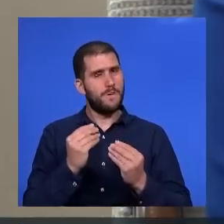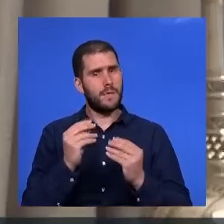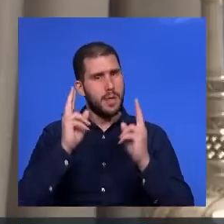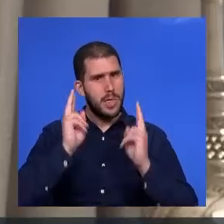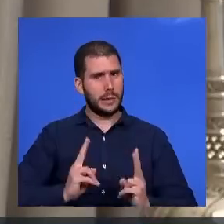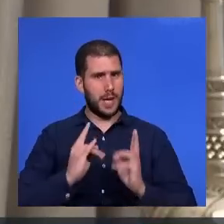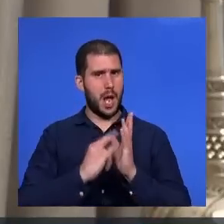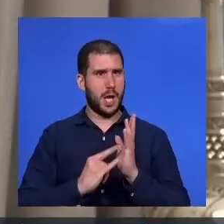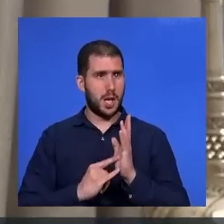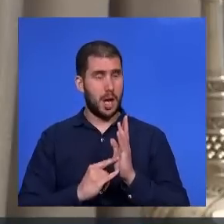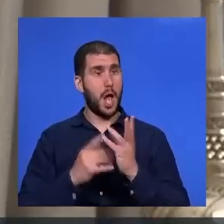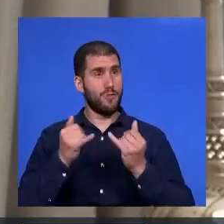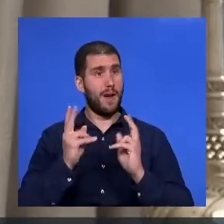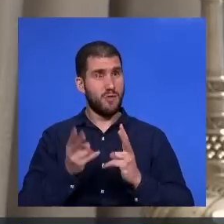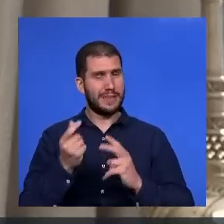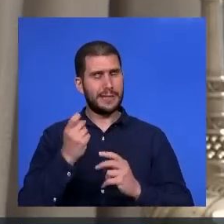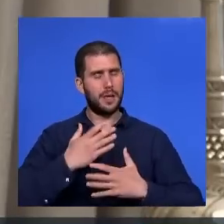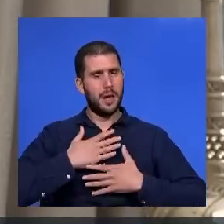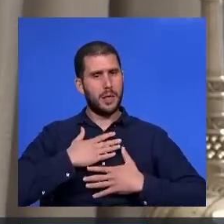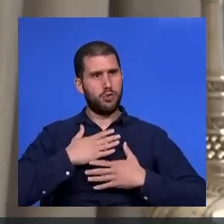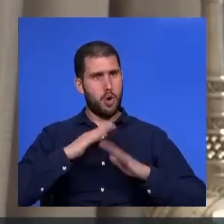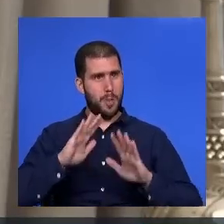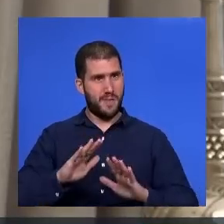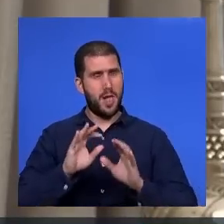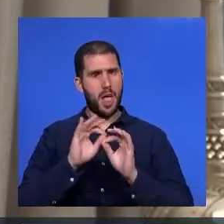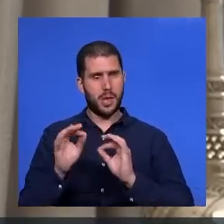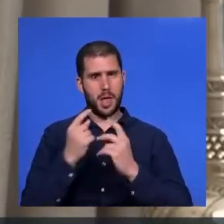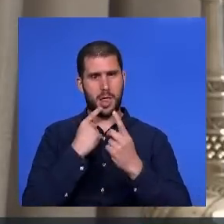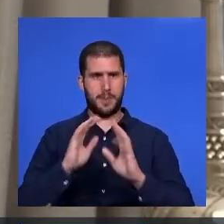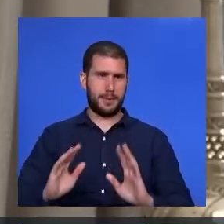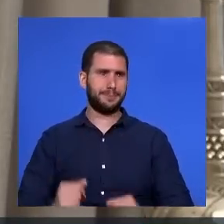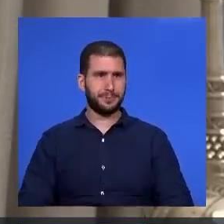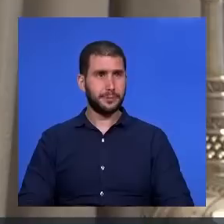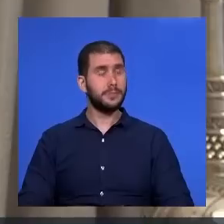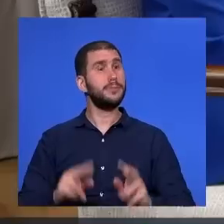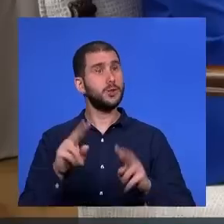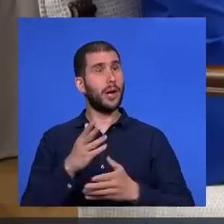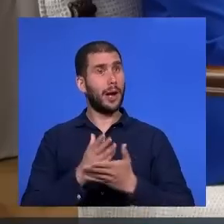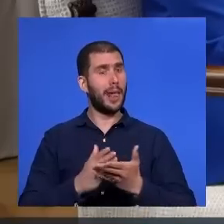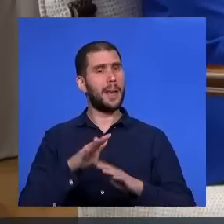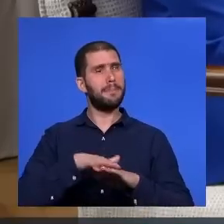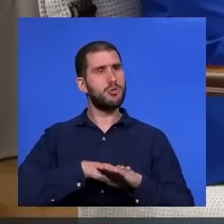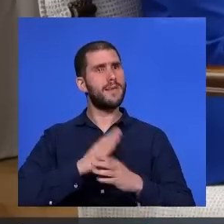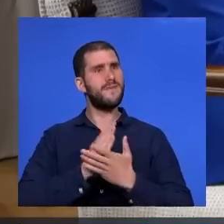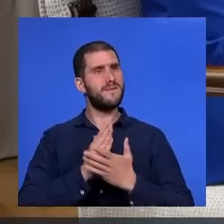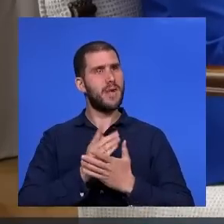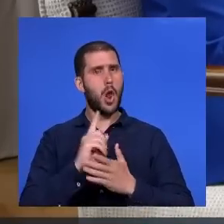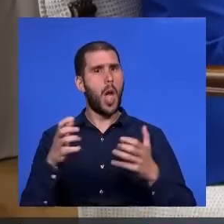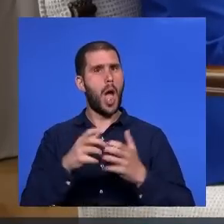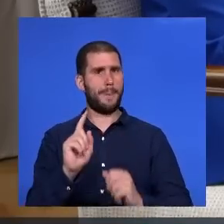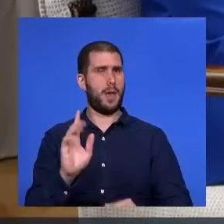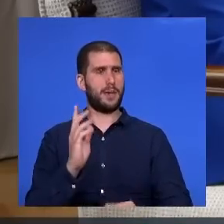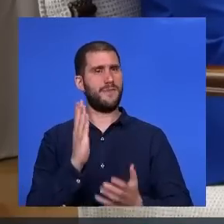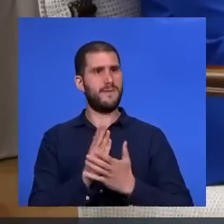החקיקה, ועכשיו אפשר גם קצת לנשום, ולהתחיל לדבר. כי יש מי שמרגיש שאנחנו כבר לא עם אחד,